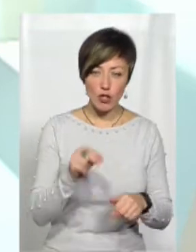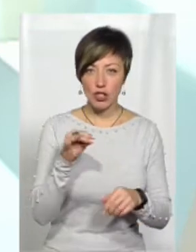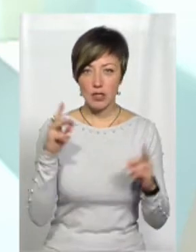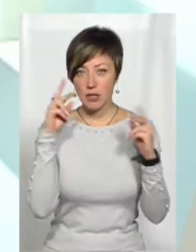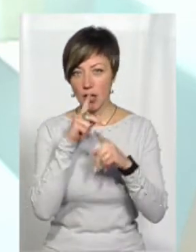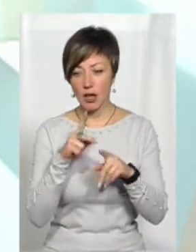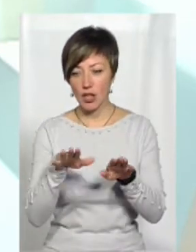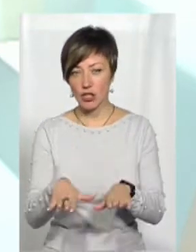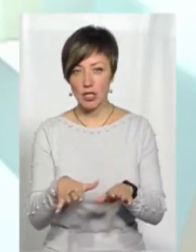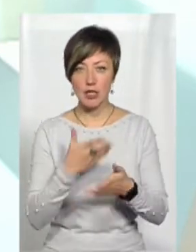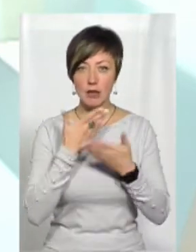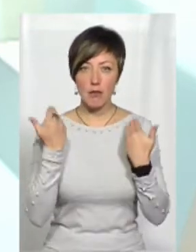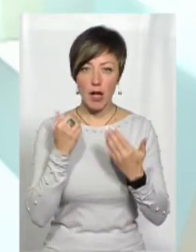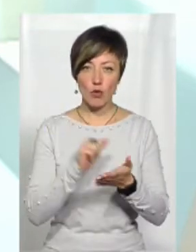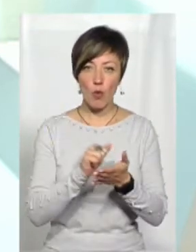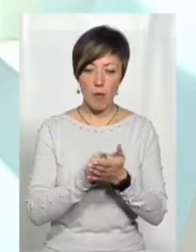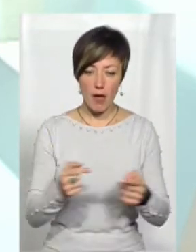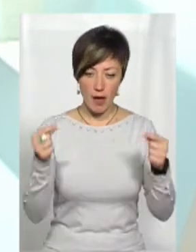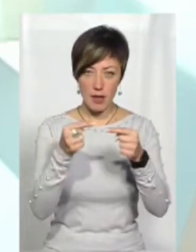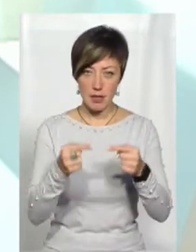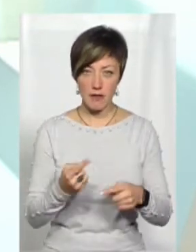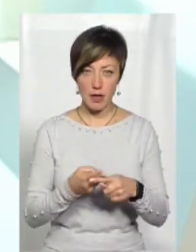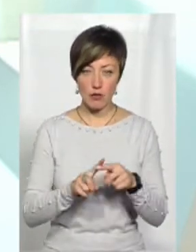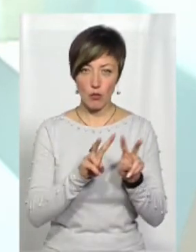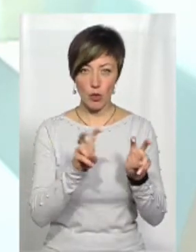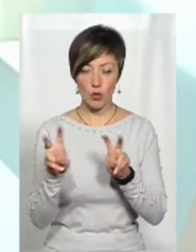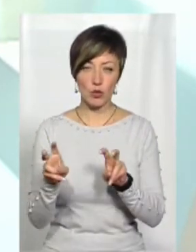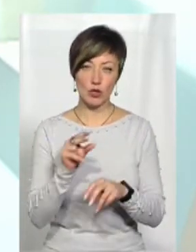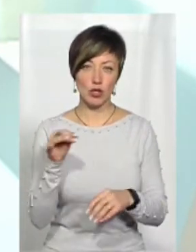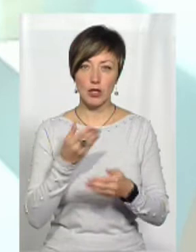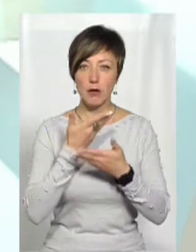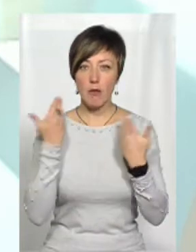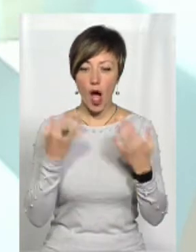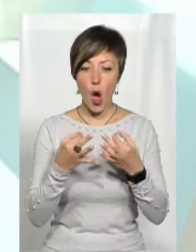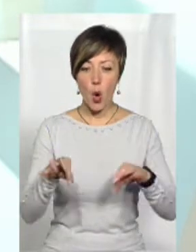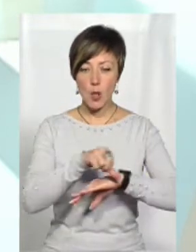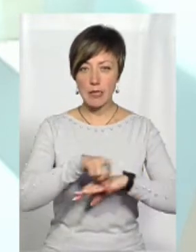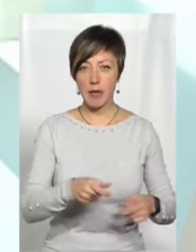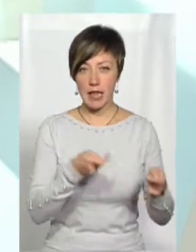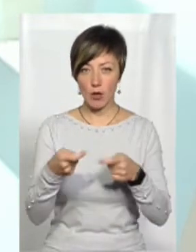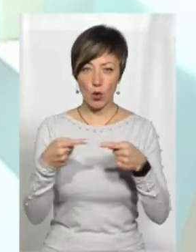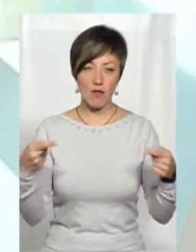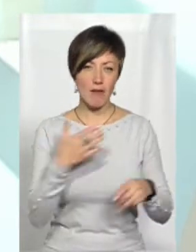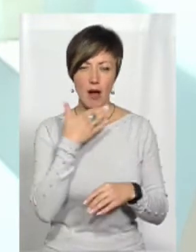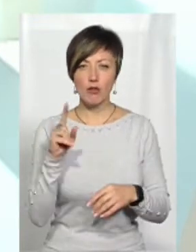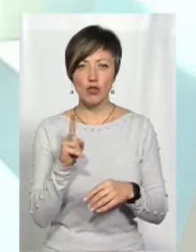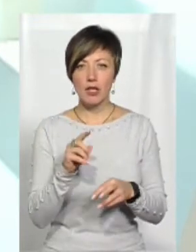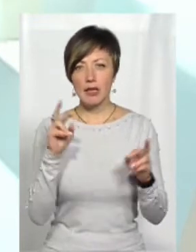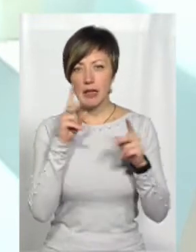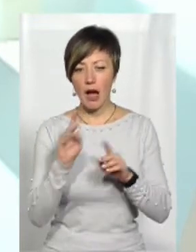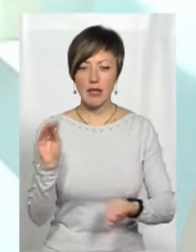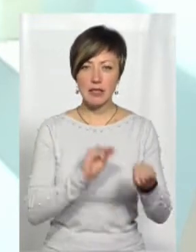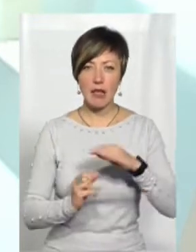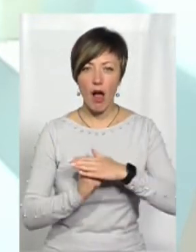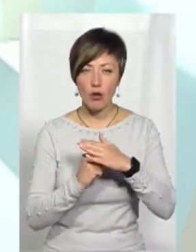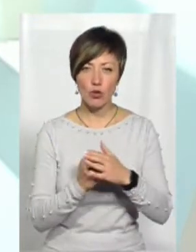щось не так лежить, чи немає вхідних належних документів на цю продукцію, чи немає розмитненого товару. Ну, багато чого. Чи не так складується товар,